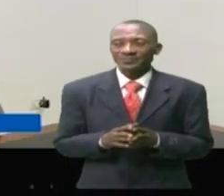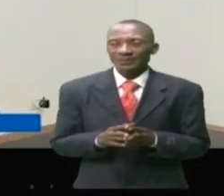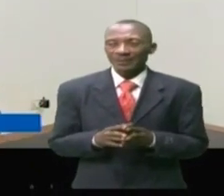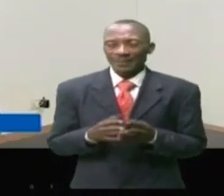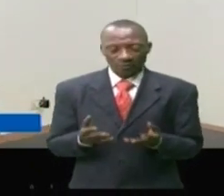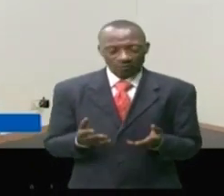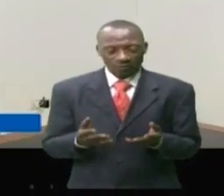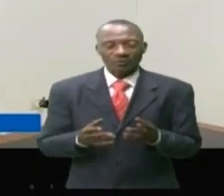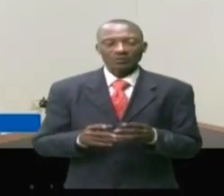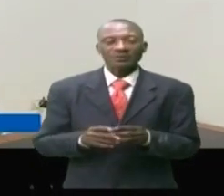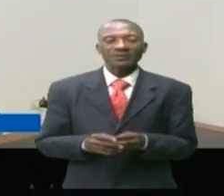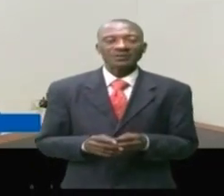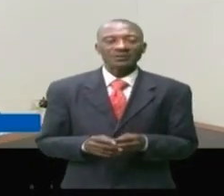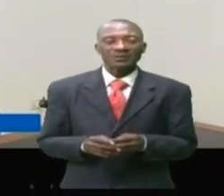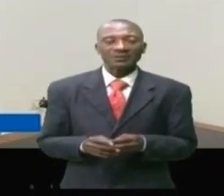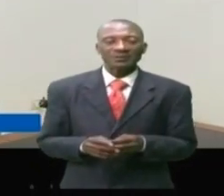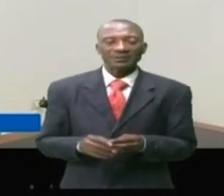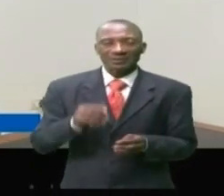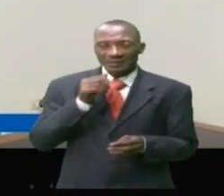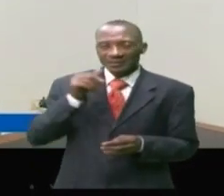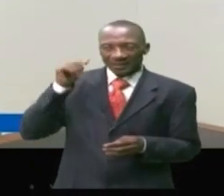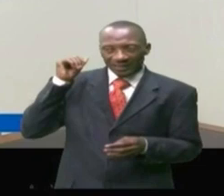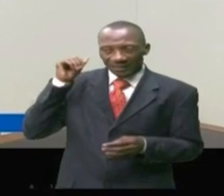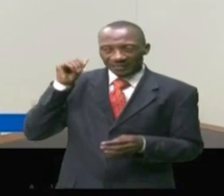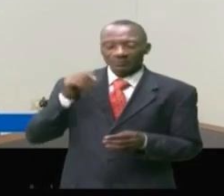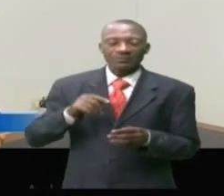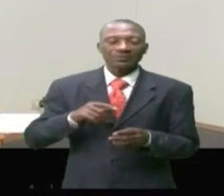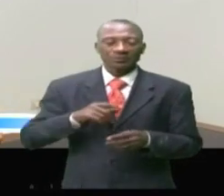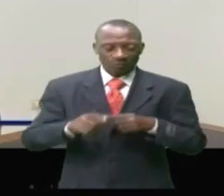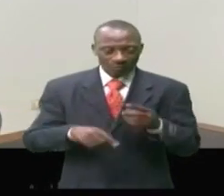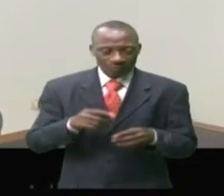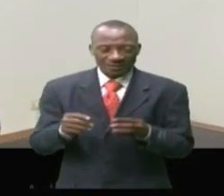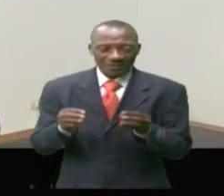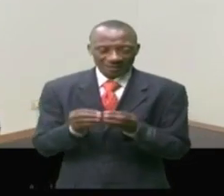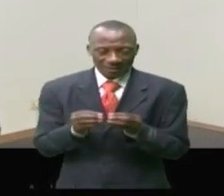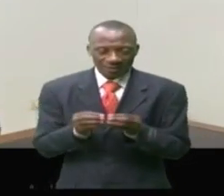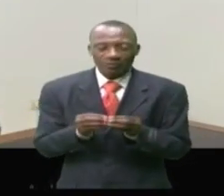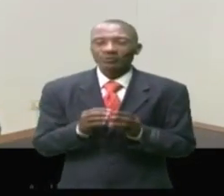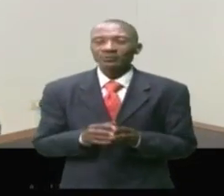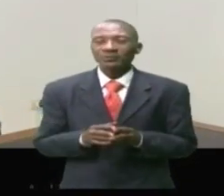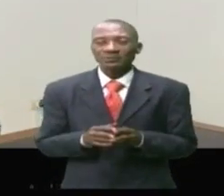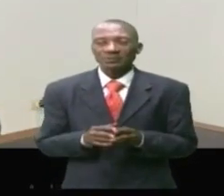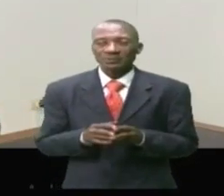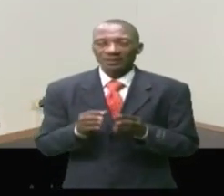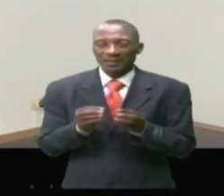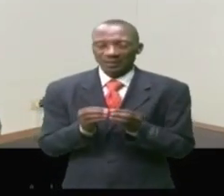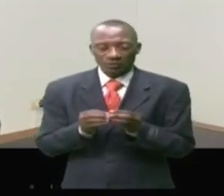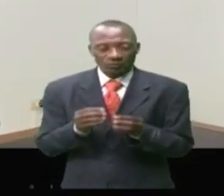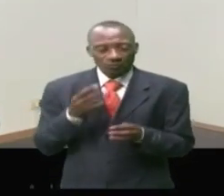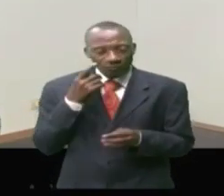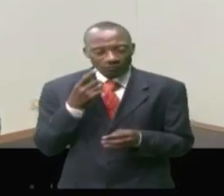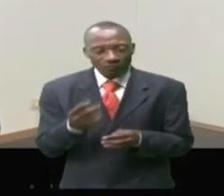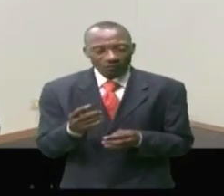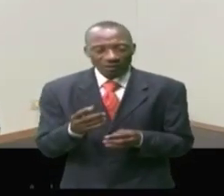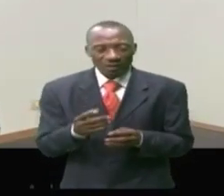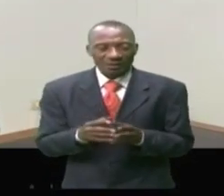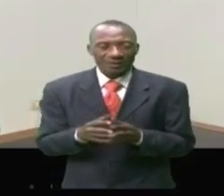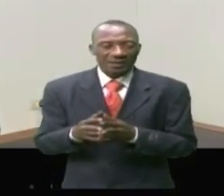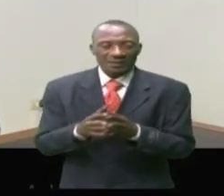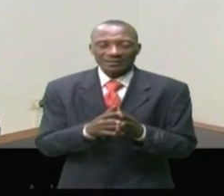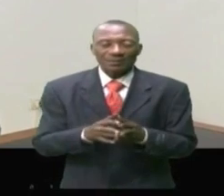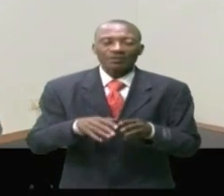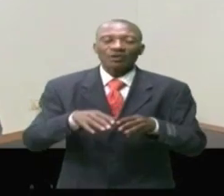communion avec, avec les ressortissants, avec le, la communauté congolaise, tout n'est pas que le cadre de la Côte